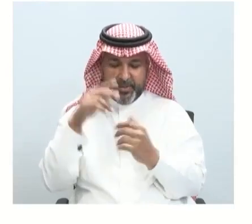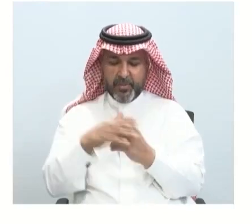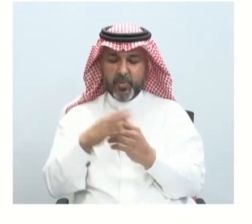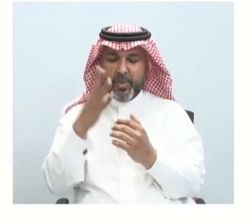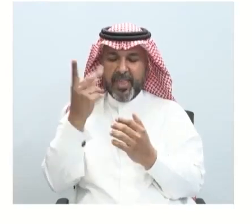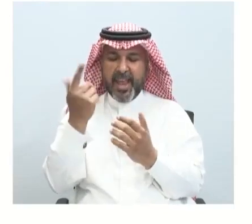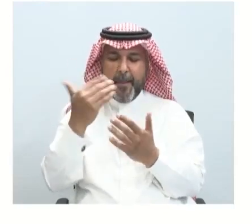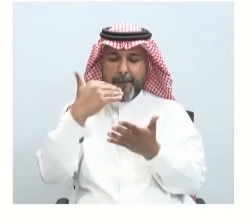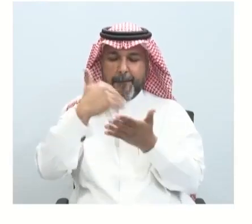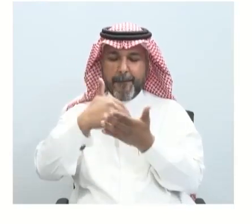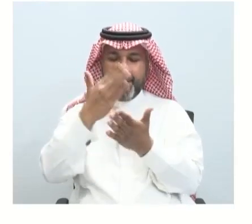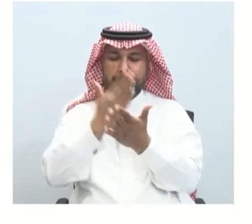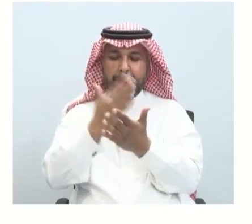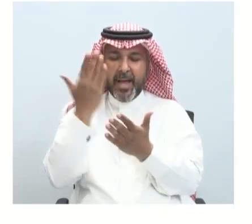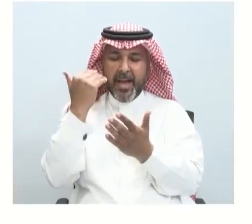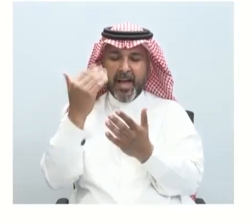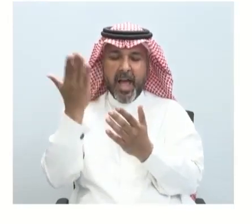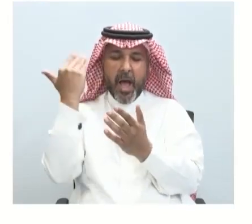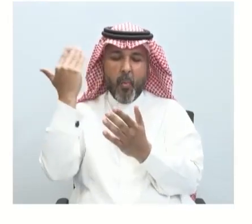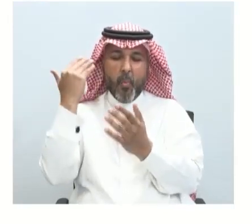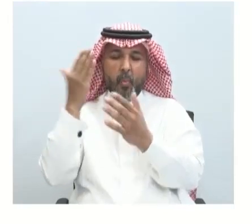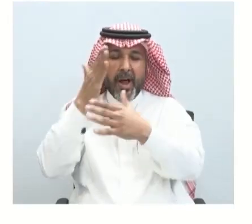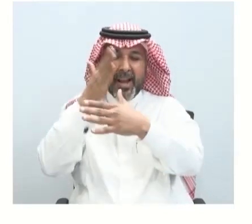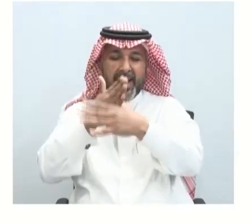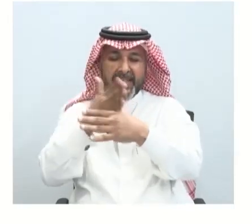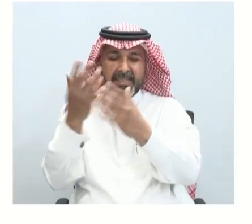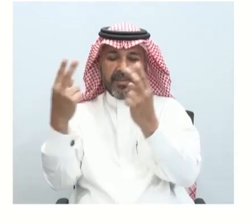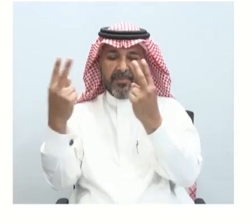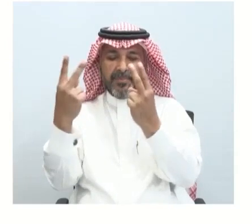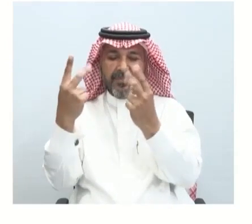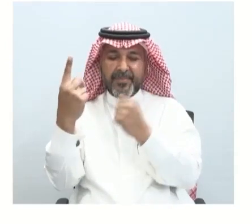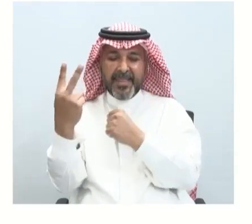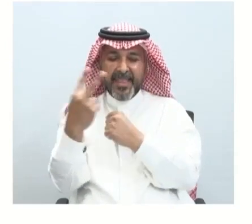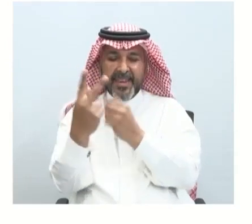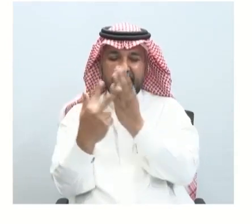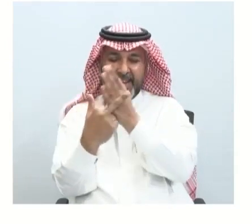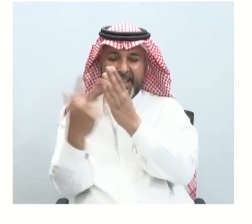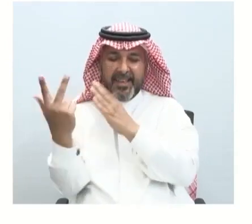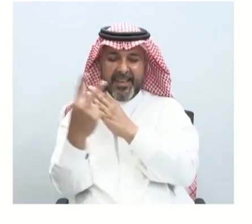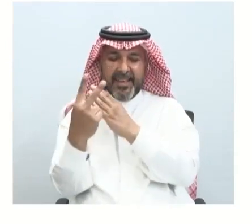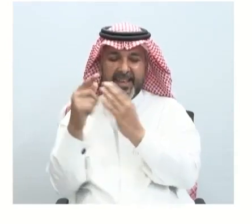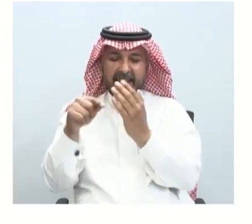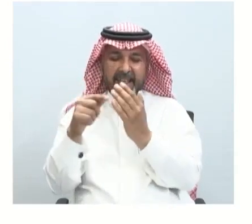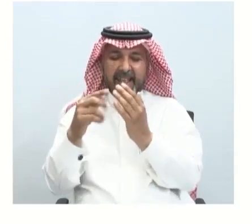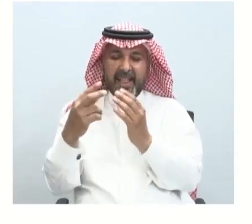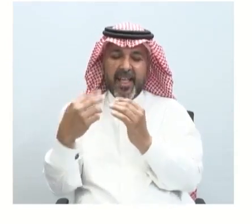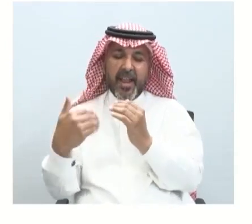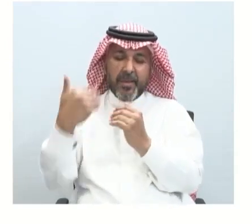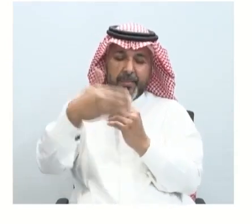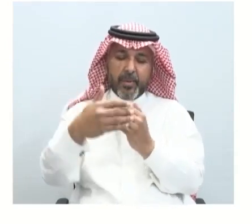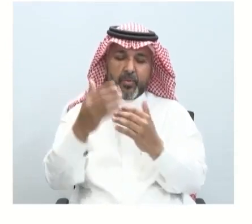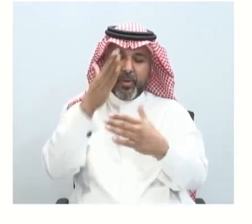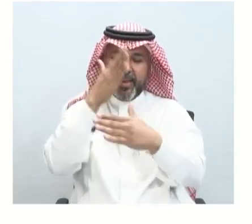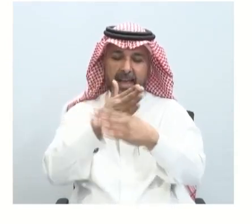خلايا في الانقسام المتساوي كان لدينا خليتين في الطور النهائي هنا الثاني يظهر لدينا اربع خلايا هي الناتج